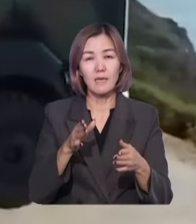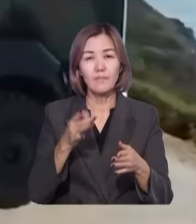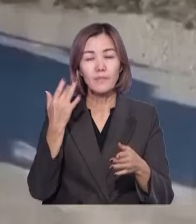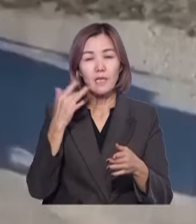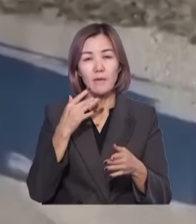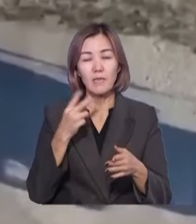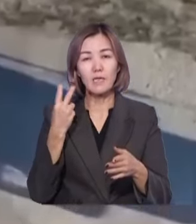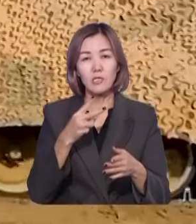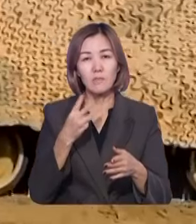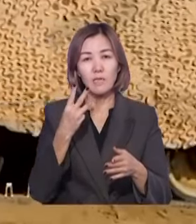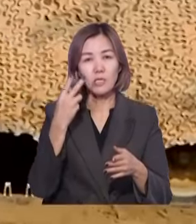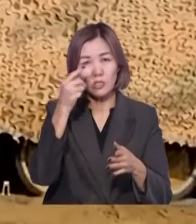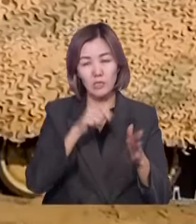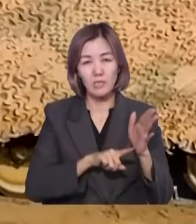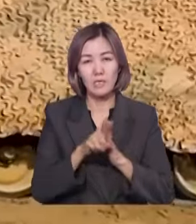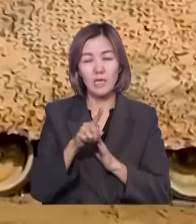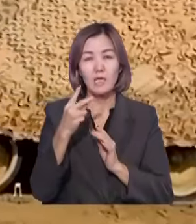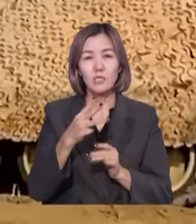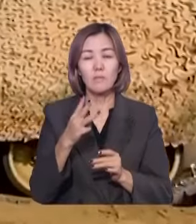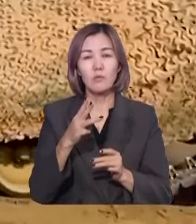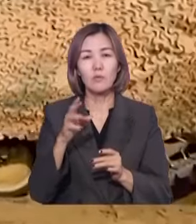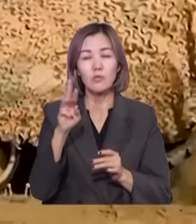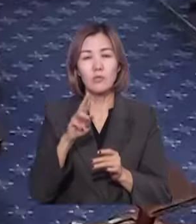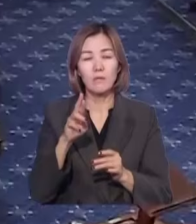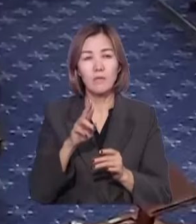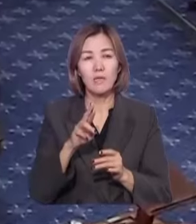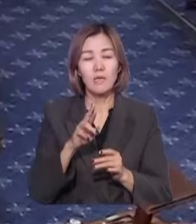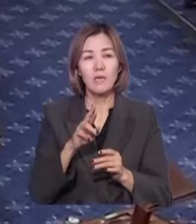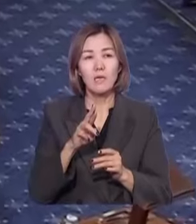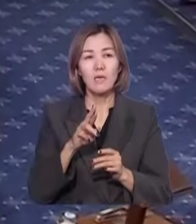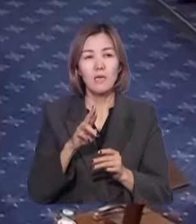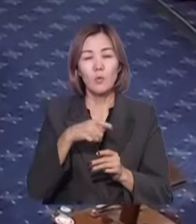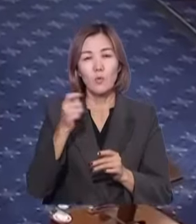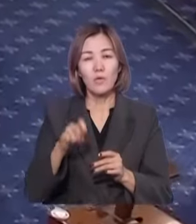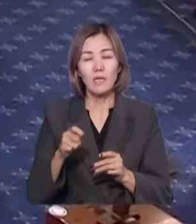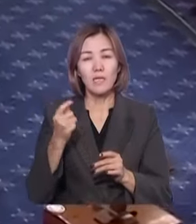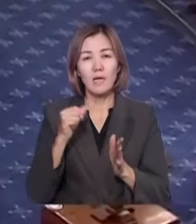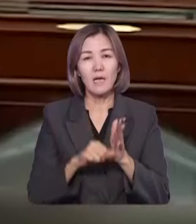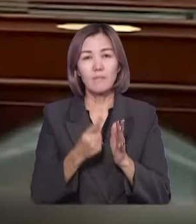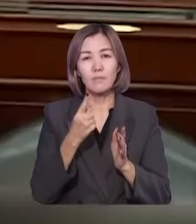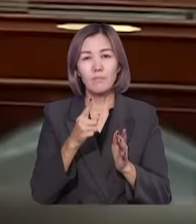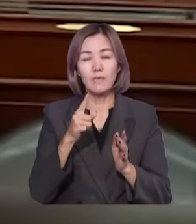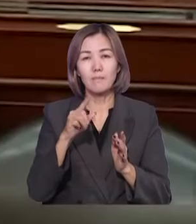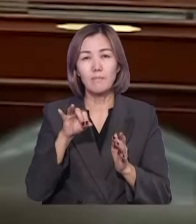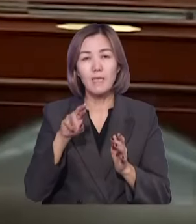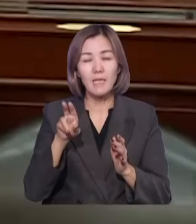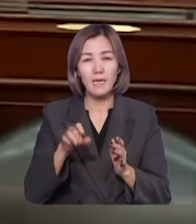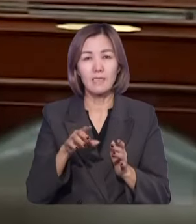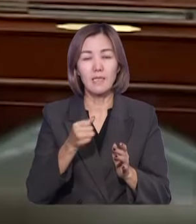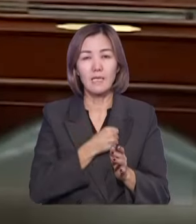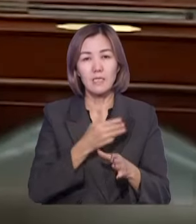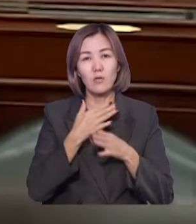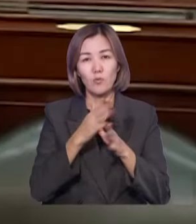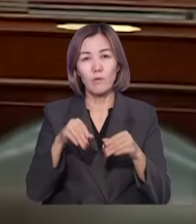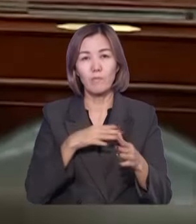Штаттары 2022 жылғы 24 ақпаннан бастап Украинаға құны 61 миллиард доллардан асатын әскери көмек